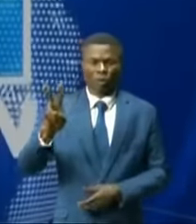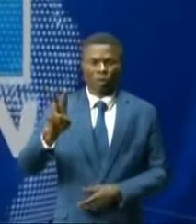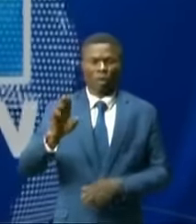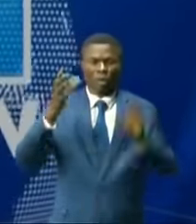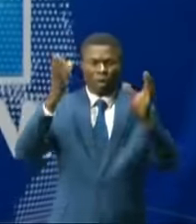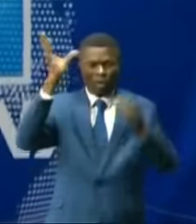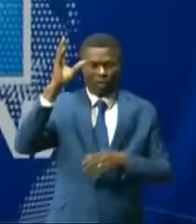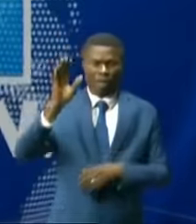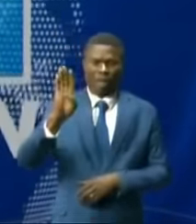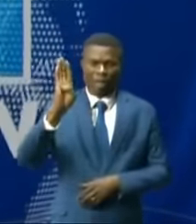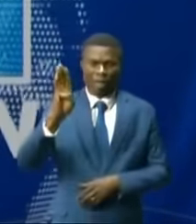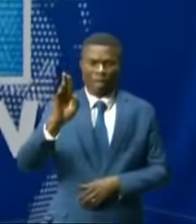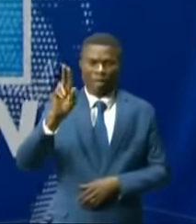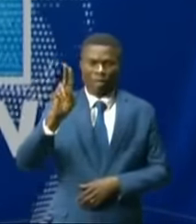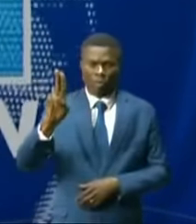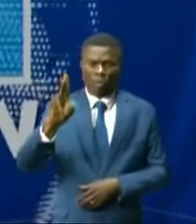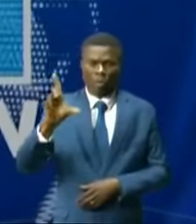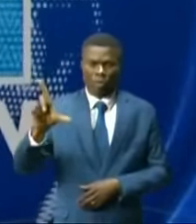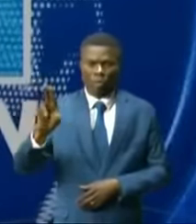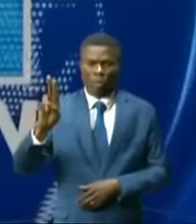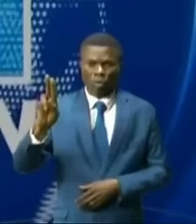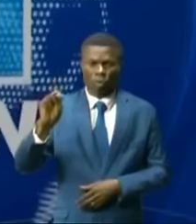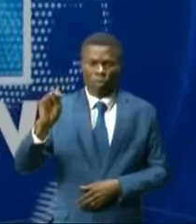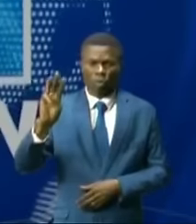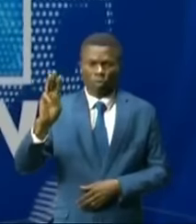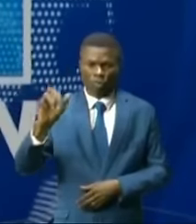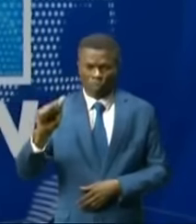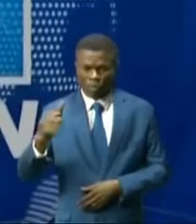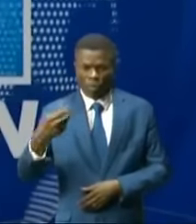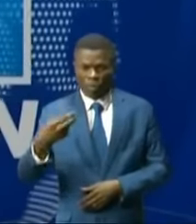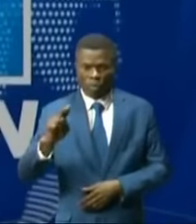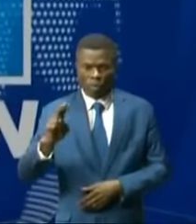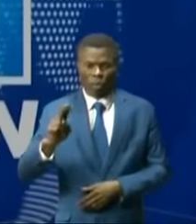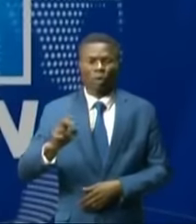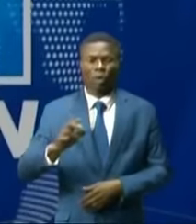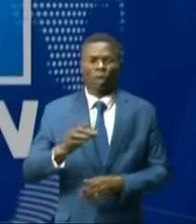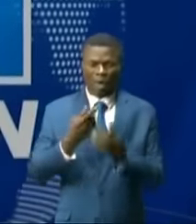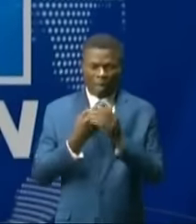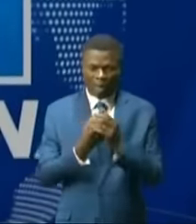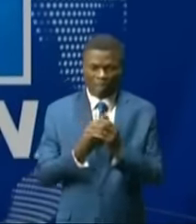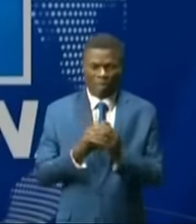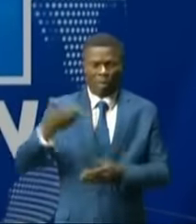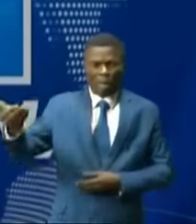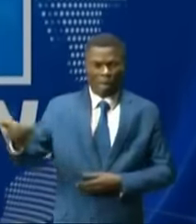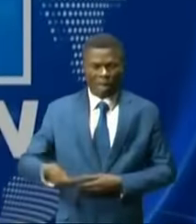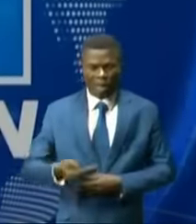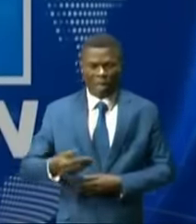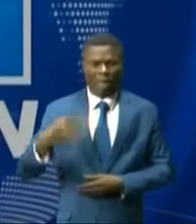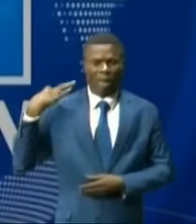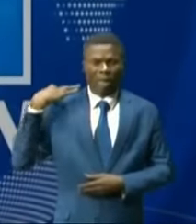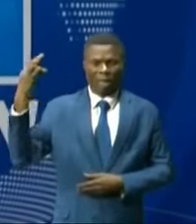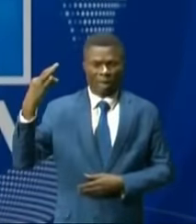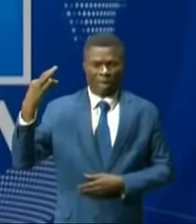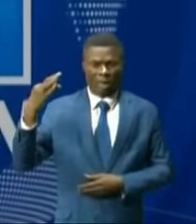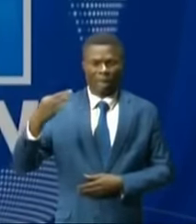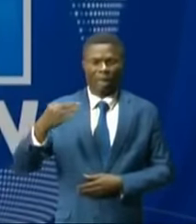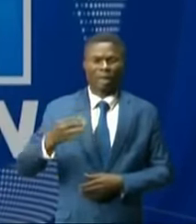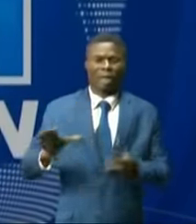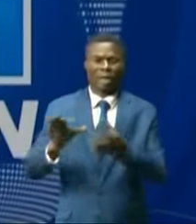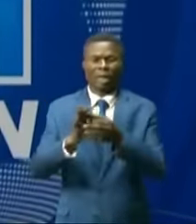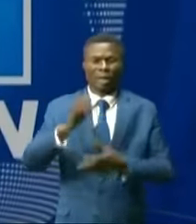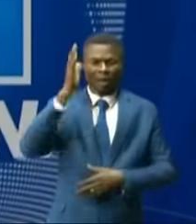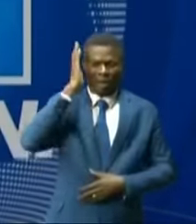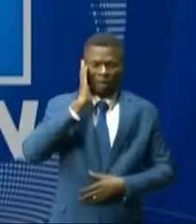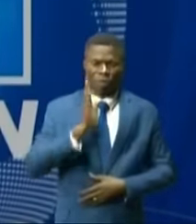se prépare aussi à accueillir le candidat de l'Union sacrée à la présidence de la République, Désiré Kolongele,